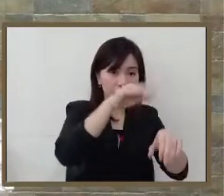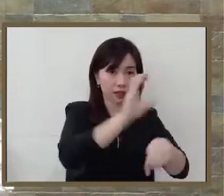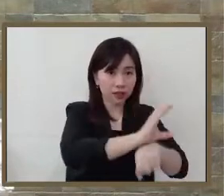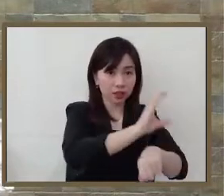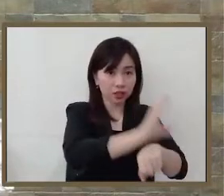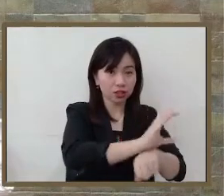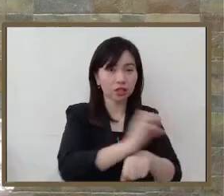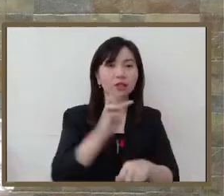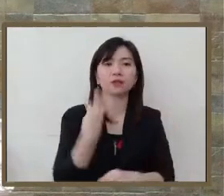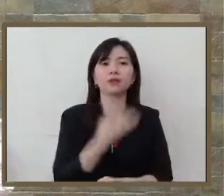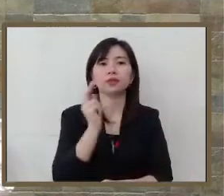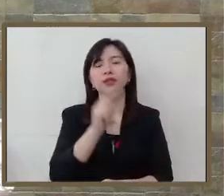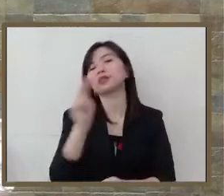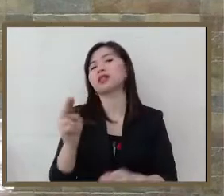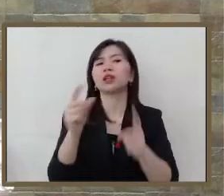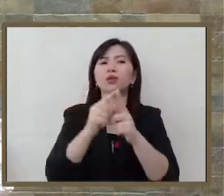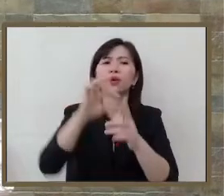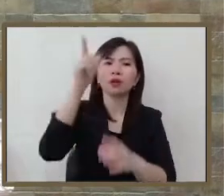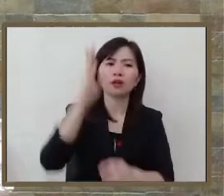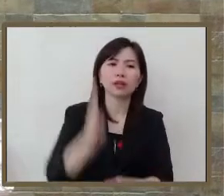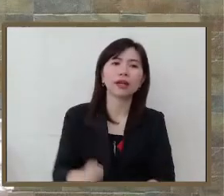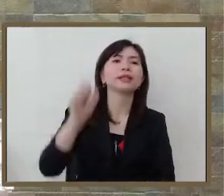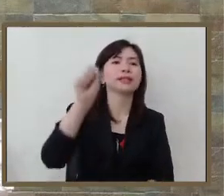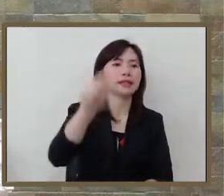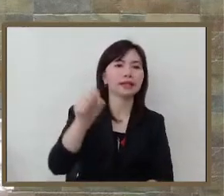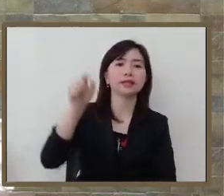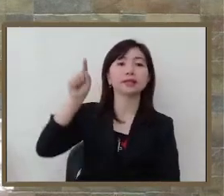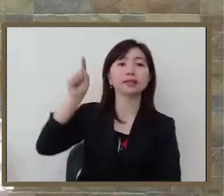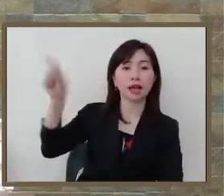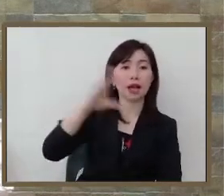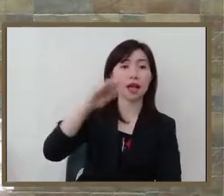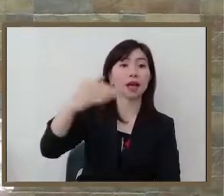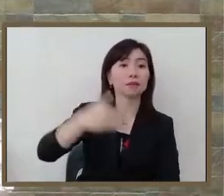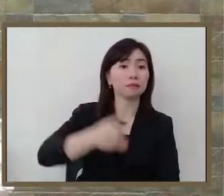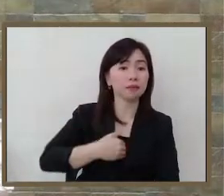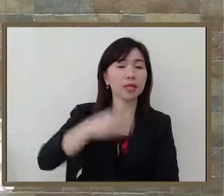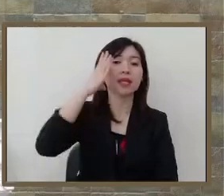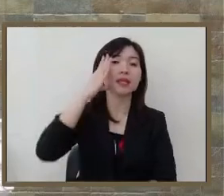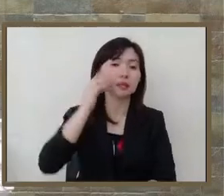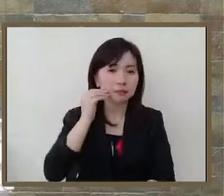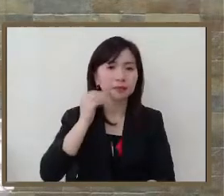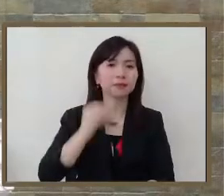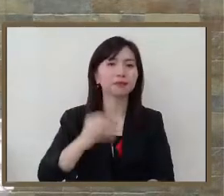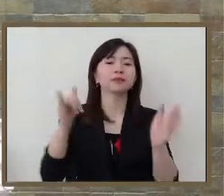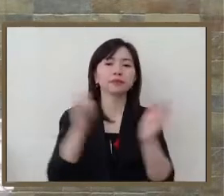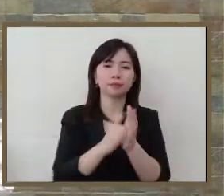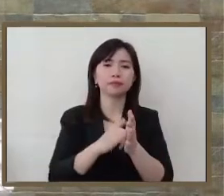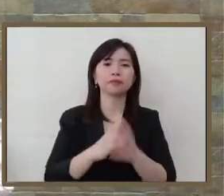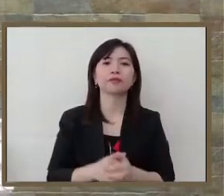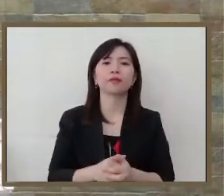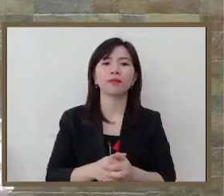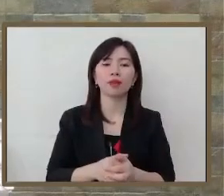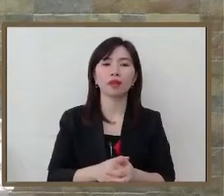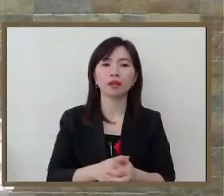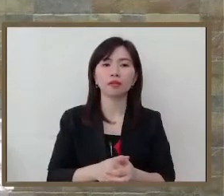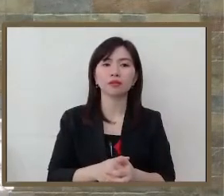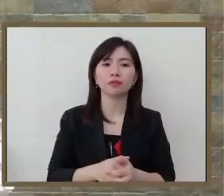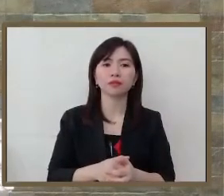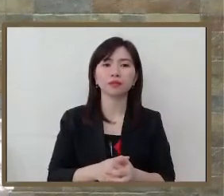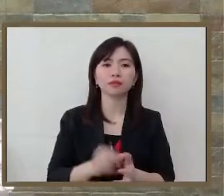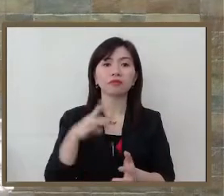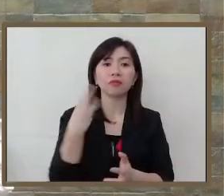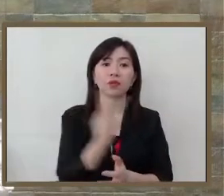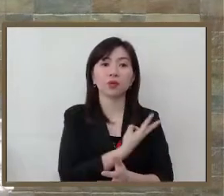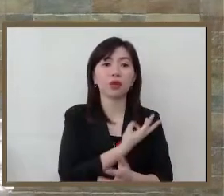situation. I've been on that situation. Sir Michael can testify. I've been on that